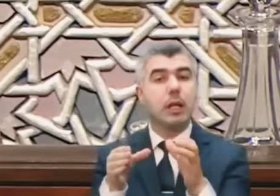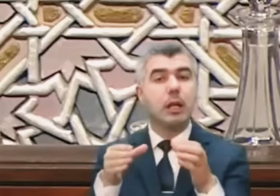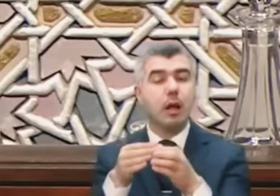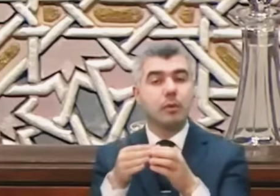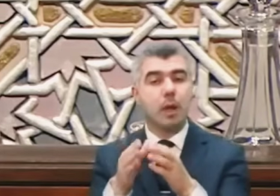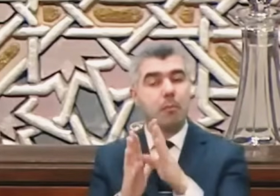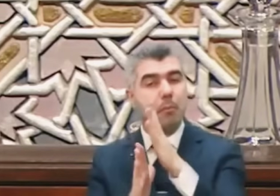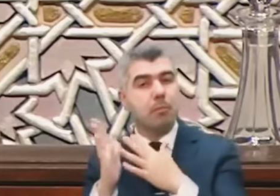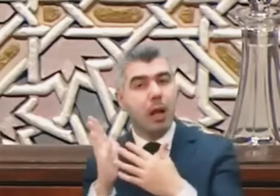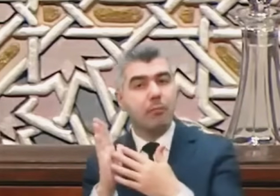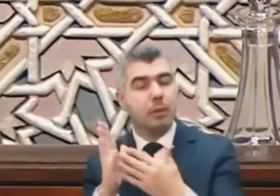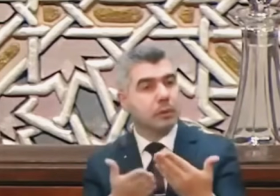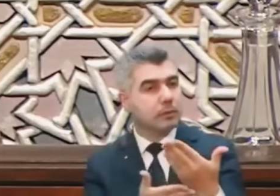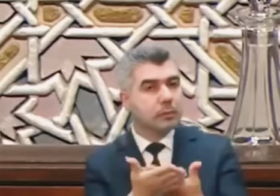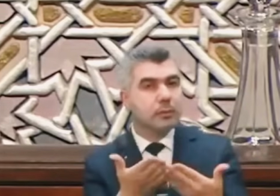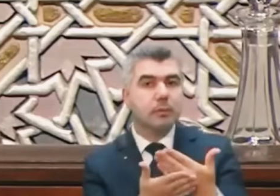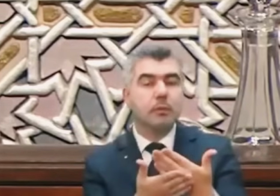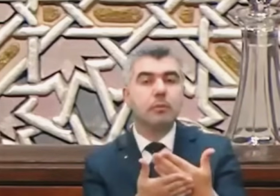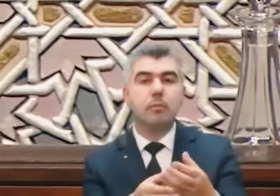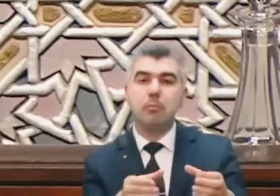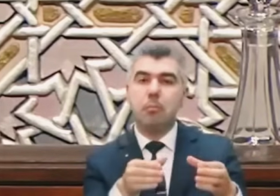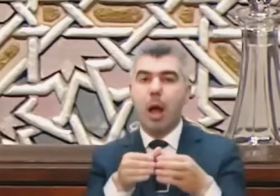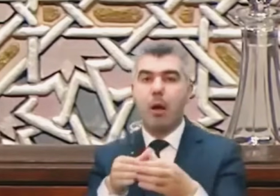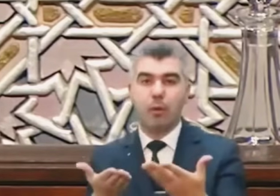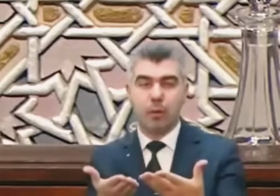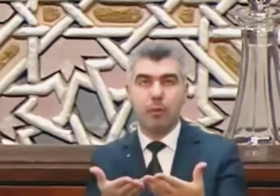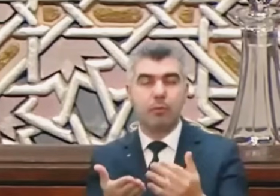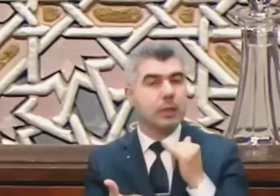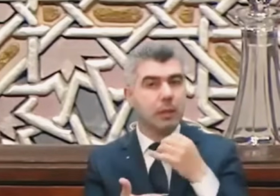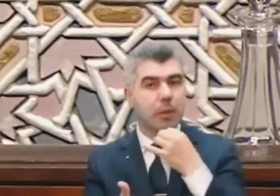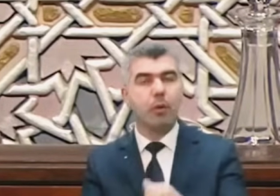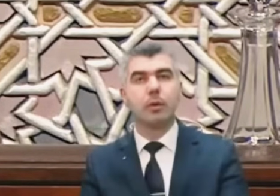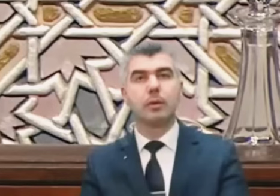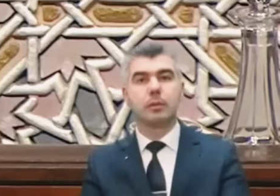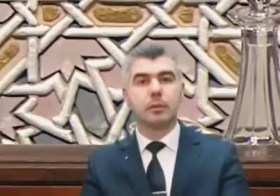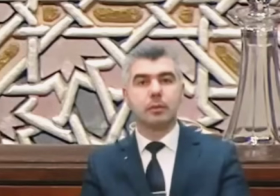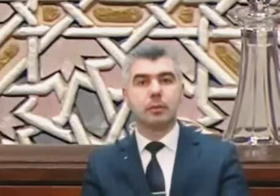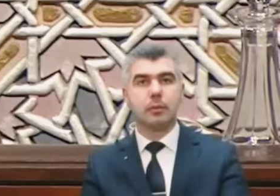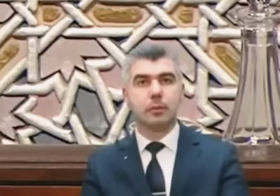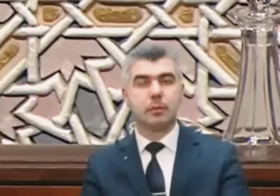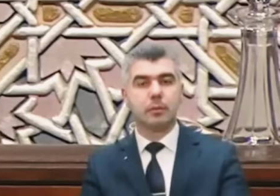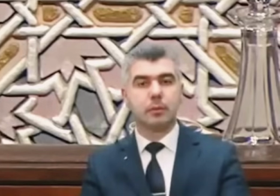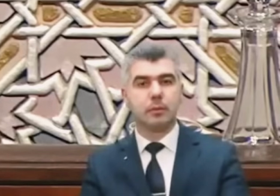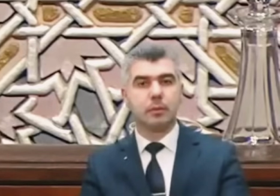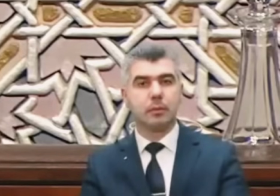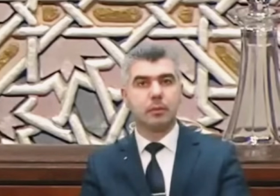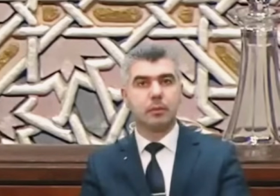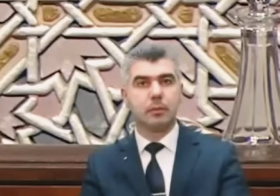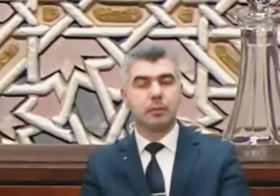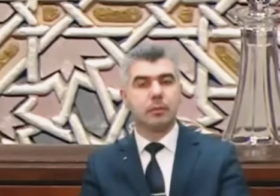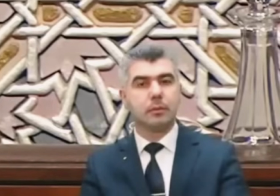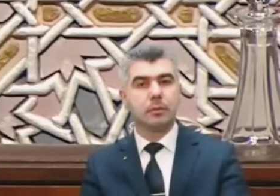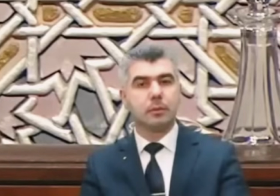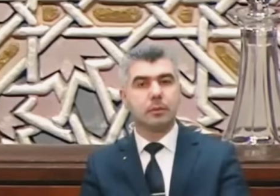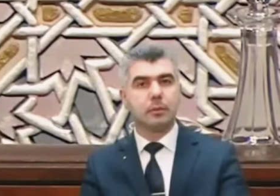وبرمجوا درسوا، قلناها مرارا وتكرارا، راها المسؤولية. سيد الرئيس أنا كنقول لك اللي